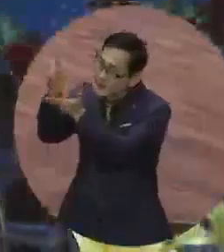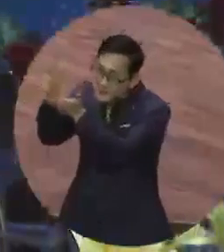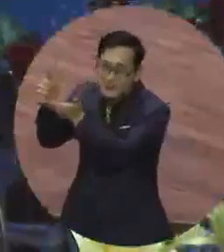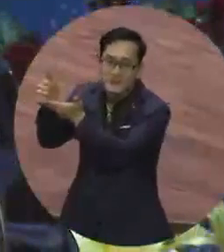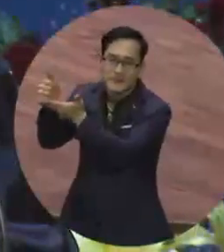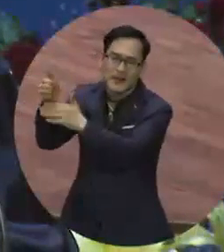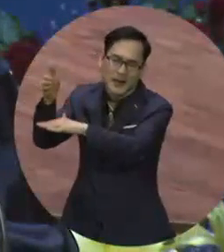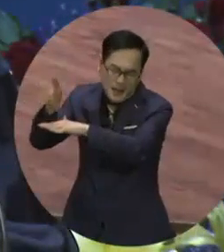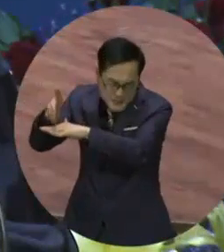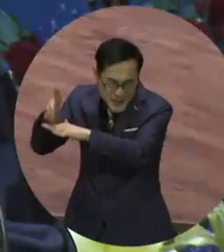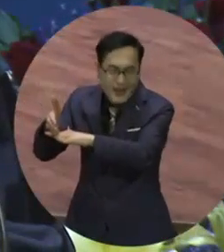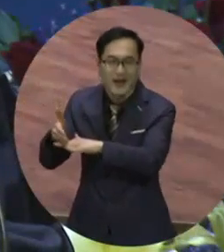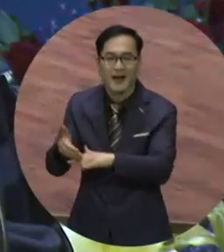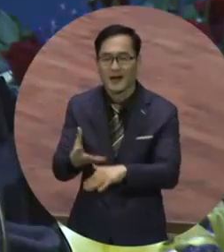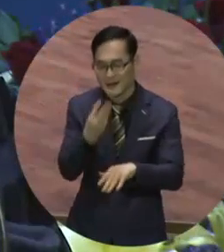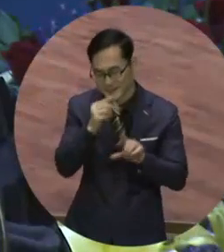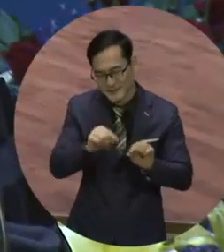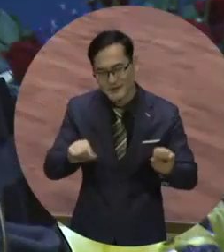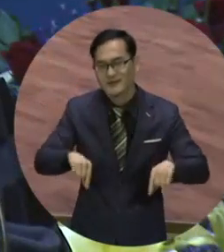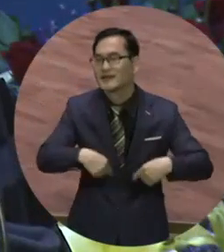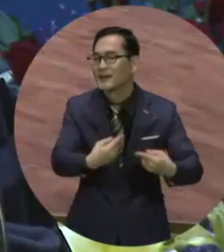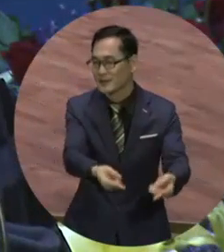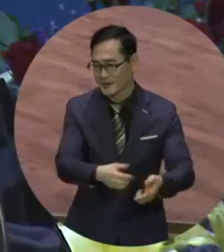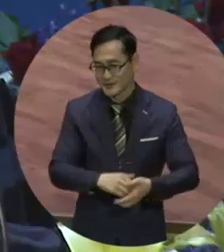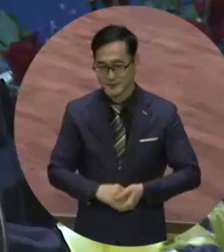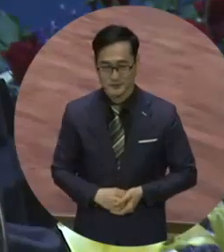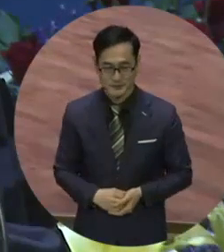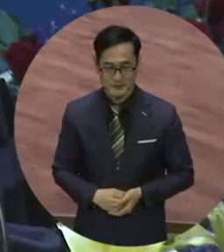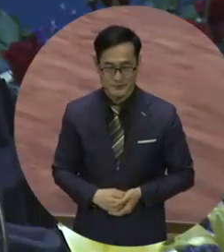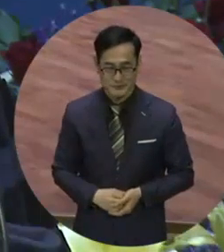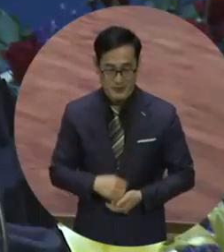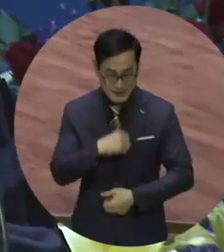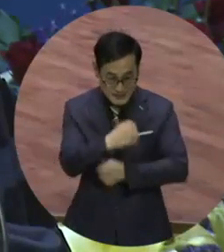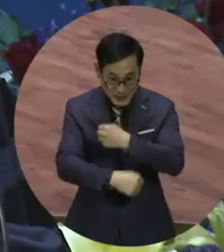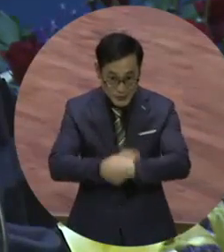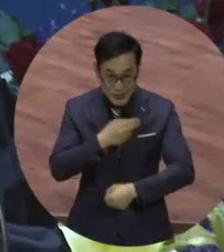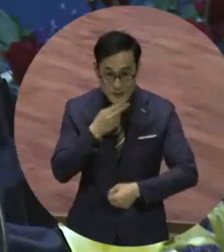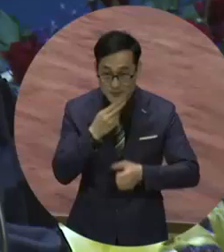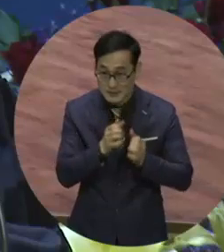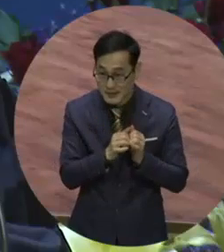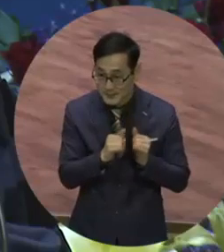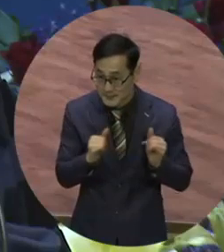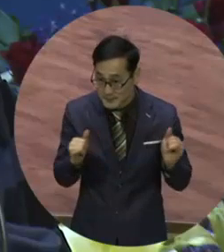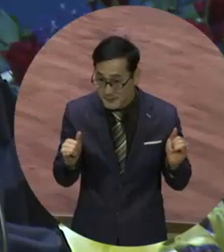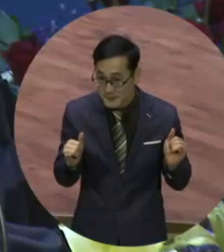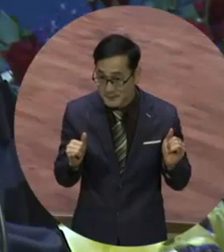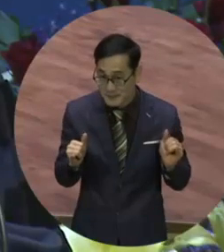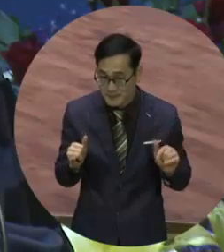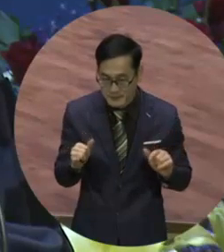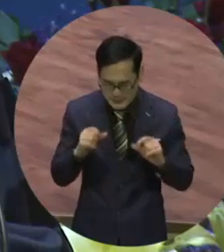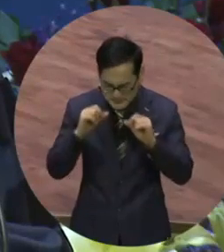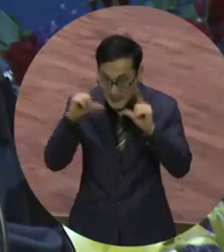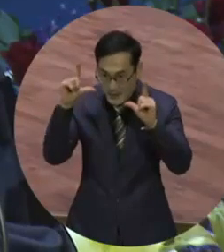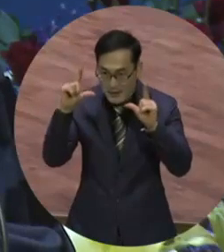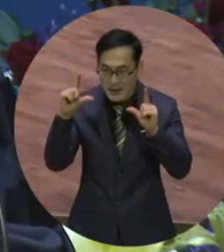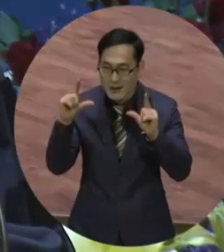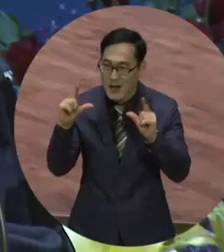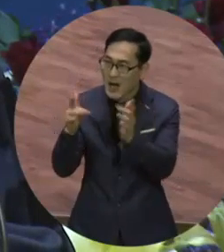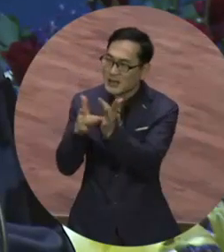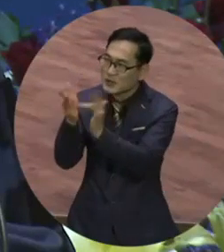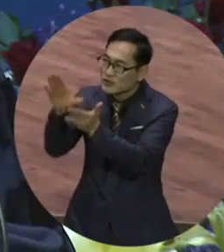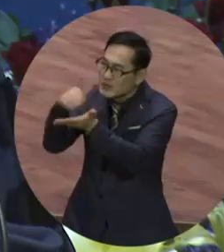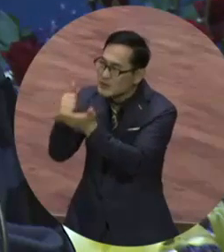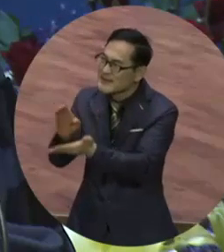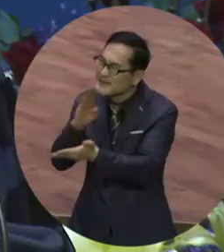확인하는 시간이에요. 자유한 삶을 살지 못하는 사람 깨닫고 갱신하고 개혁해서 새로운 마음을 가지라고